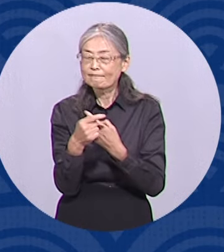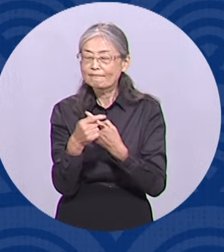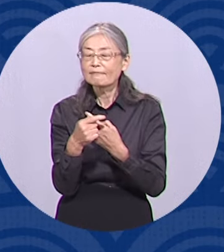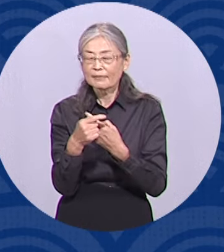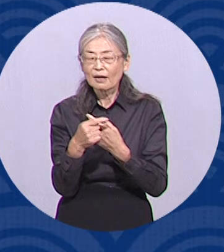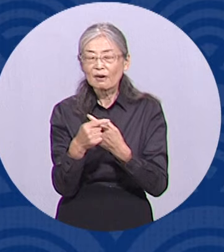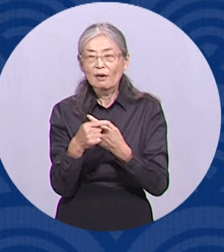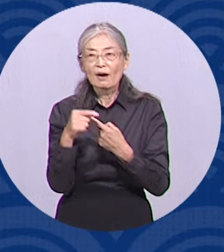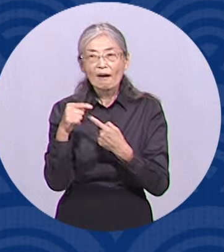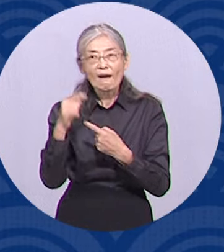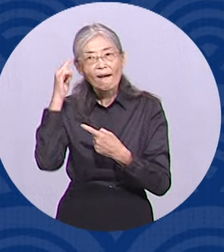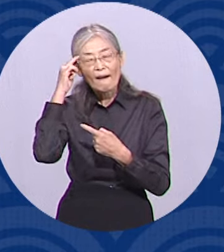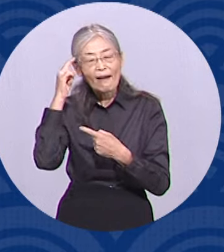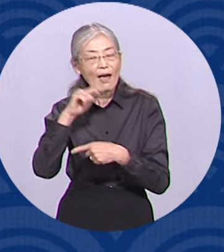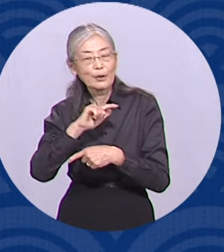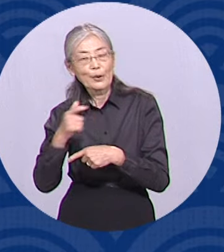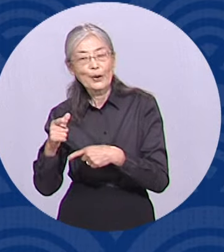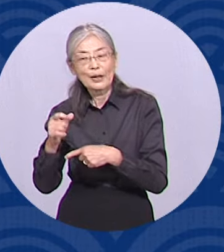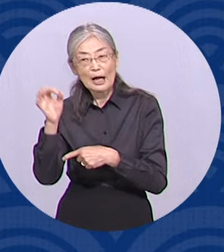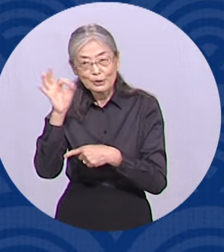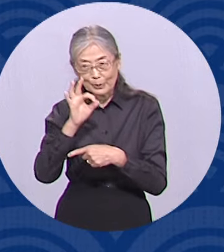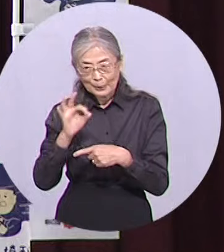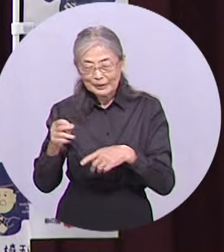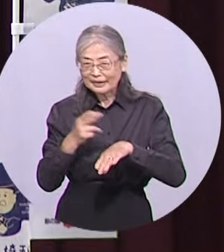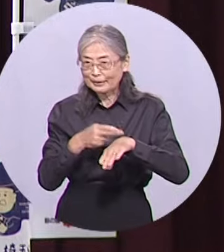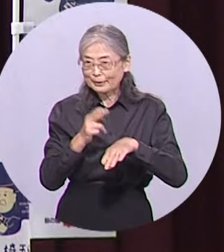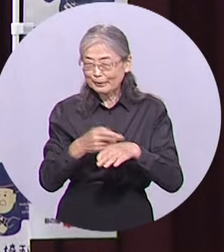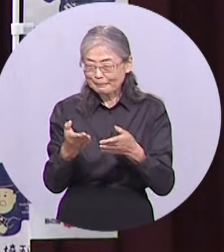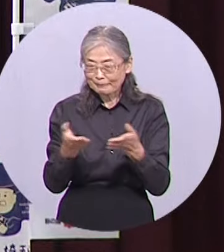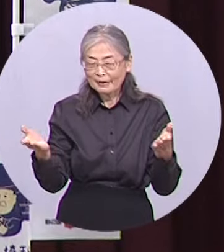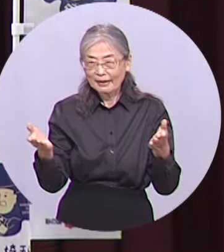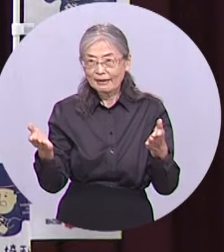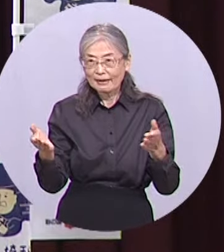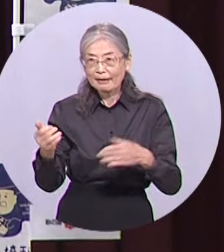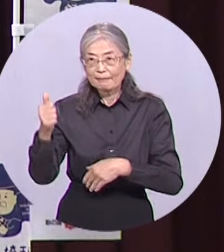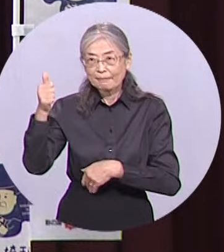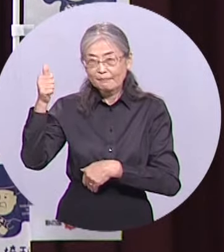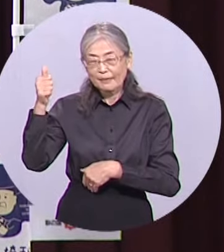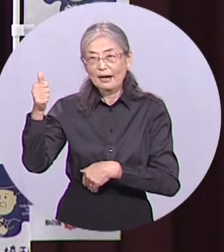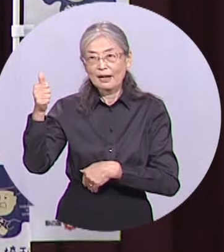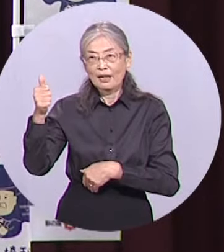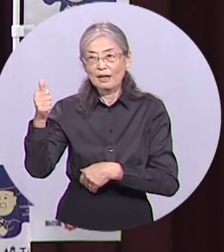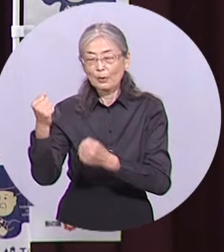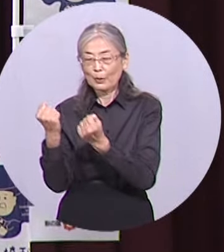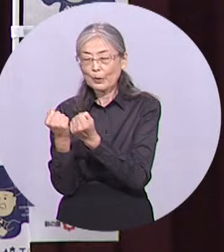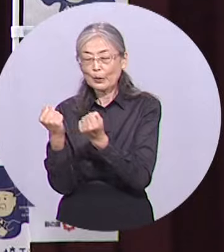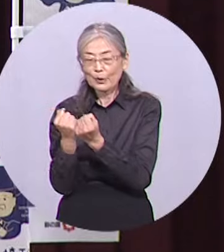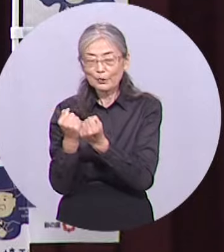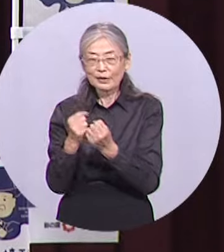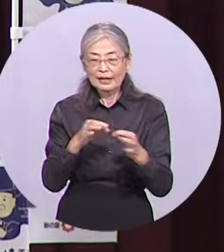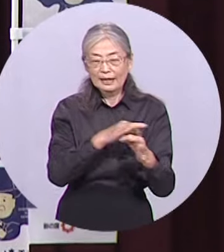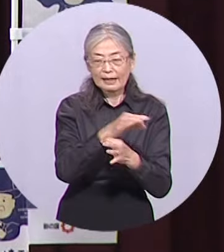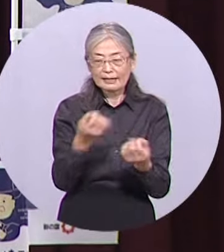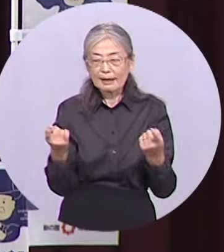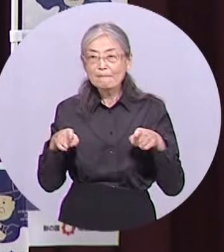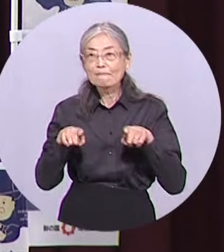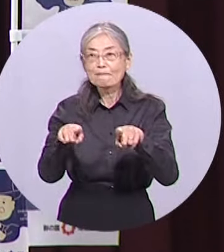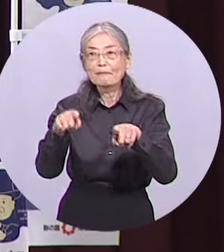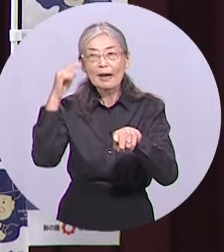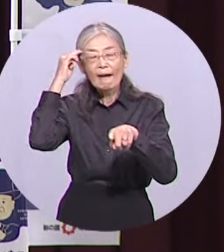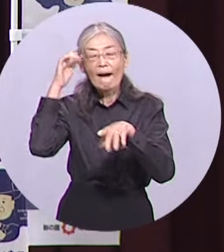ション、さまざまな商品技術を提供しています。渋沢王の道徳経済合一の考えのも